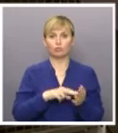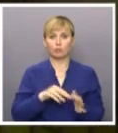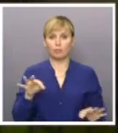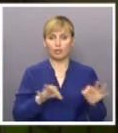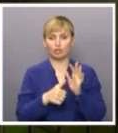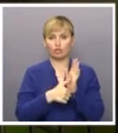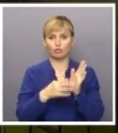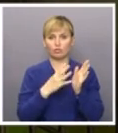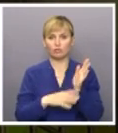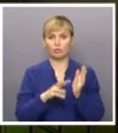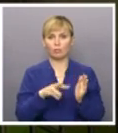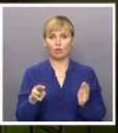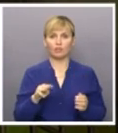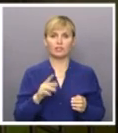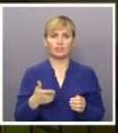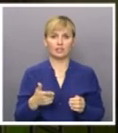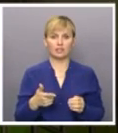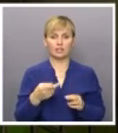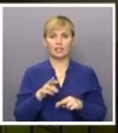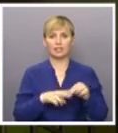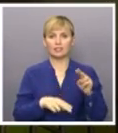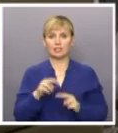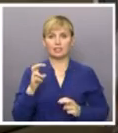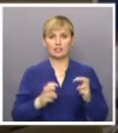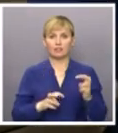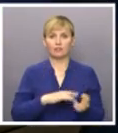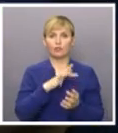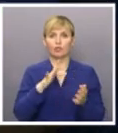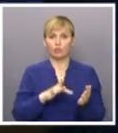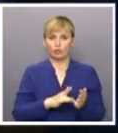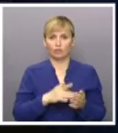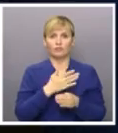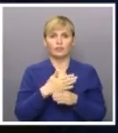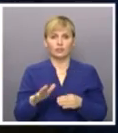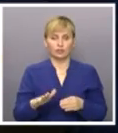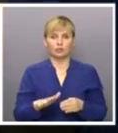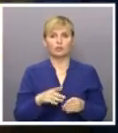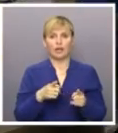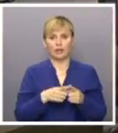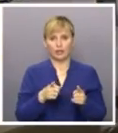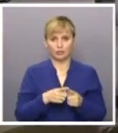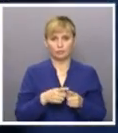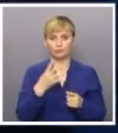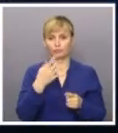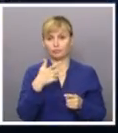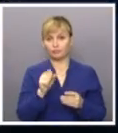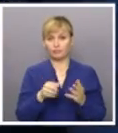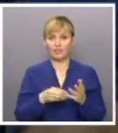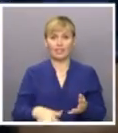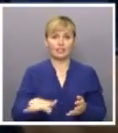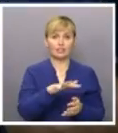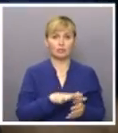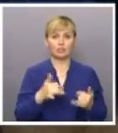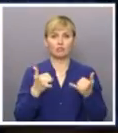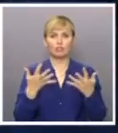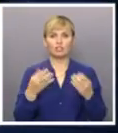составляет 690 миллионов тенге. Для строительства завода в городе Жанатас выделено в долгосрочную аренду 4 гектара земли. На сегодняшний